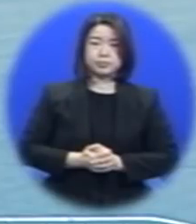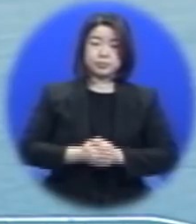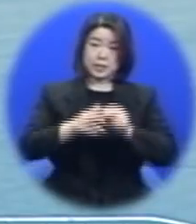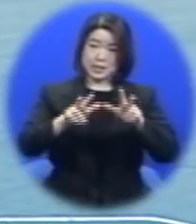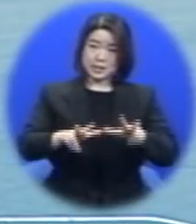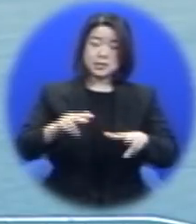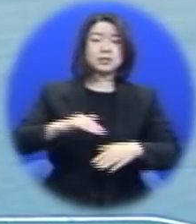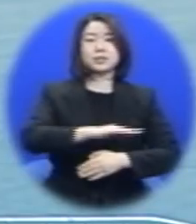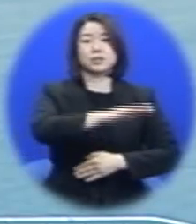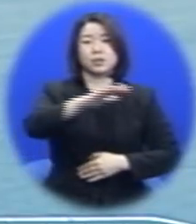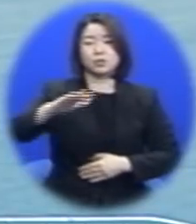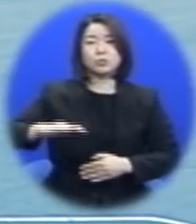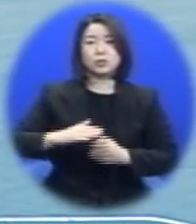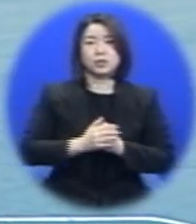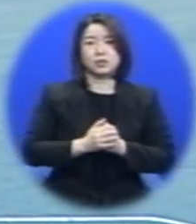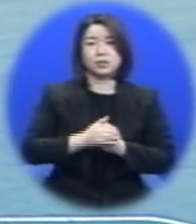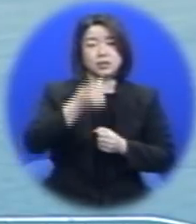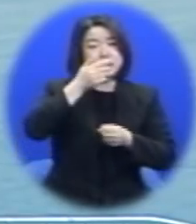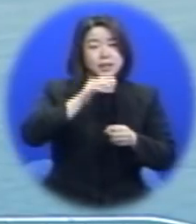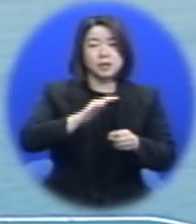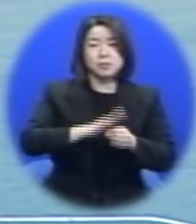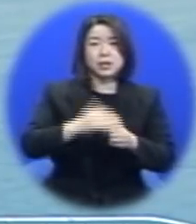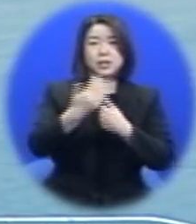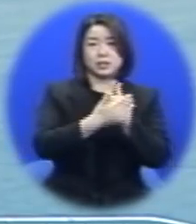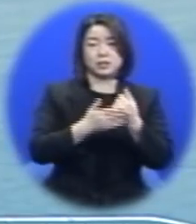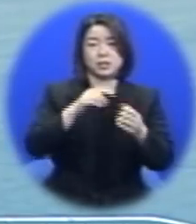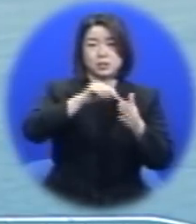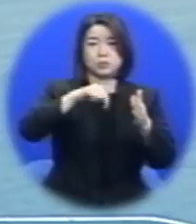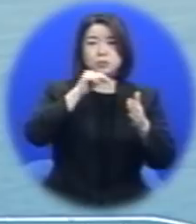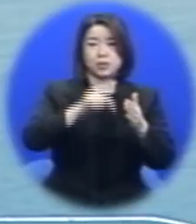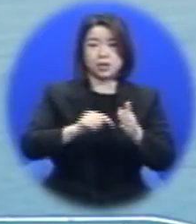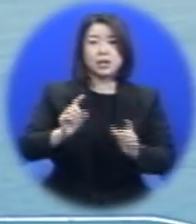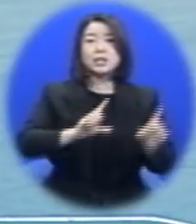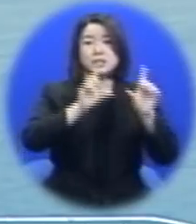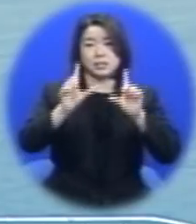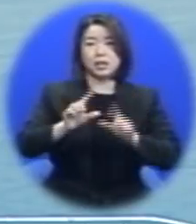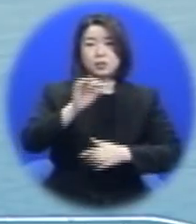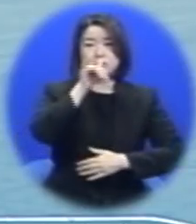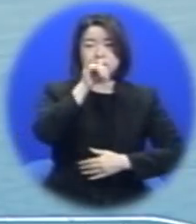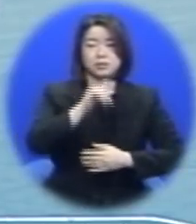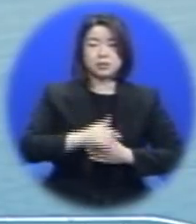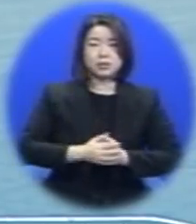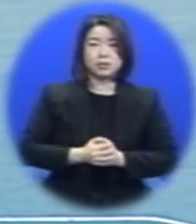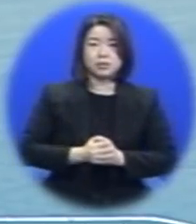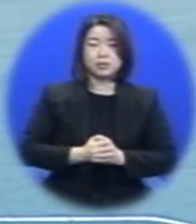지금 우리는 참 기가 막힌 은혜 가운데 살고 있습니다.